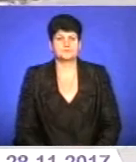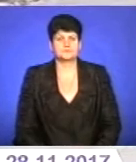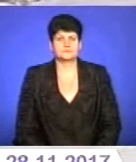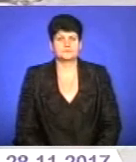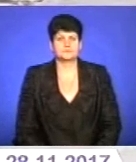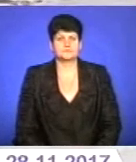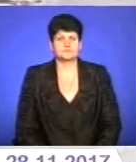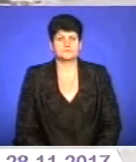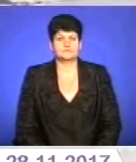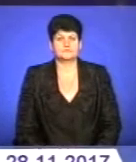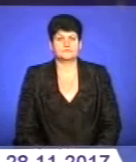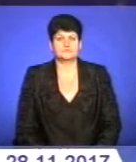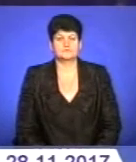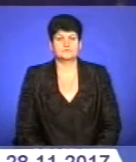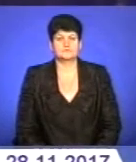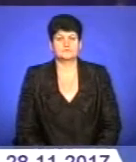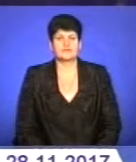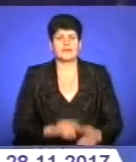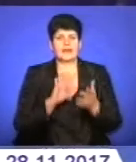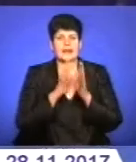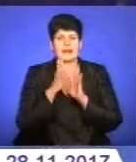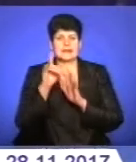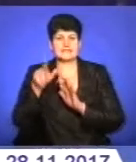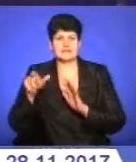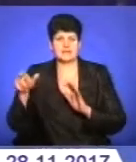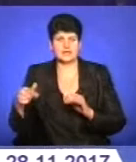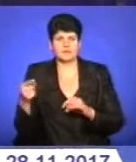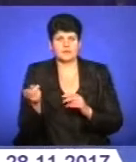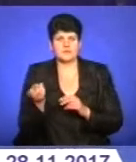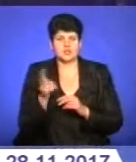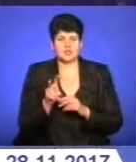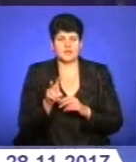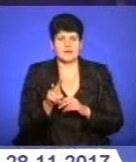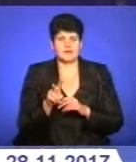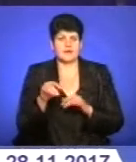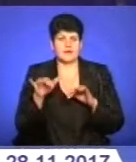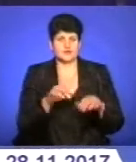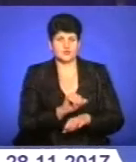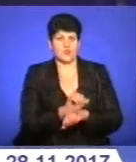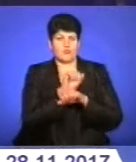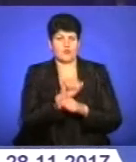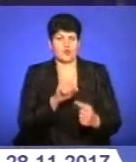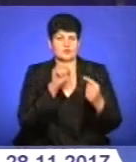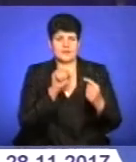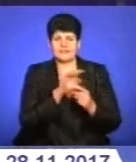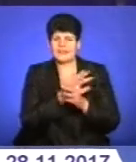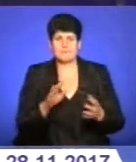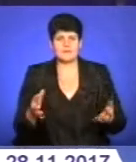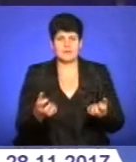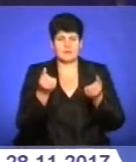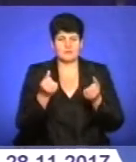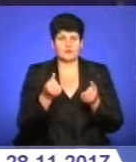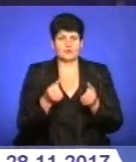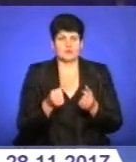ТТБ. Лісівники Тернопільщини вийшли на мирну акцію протесту. Вони не підтримують стратегію розвитку